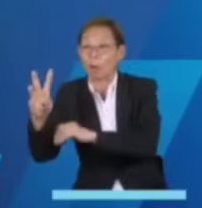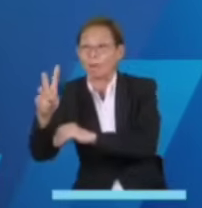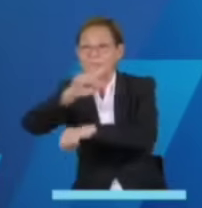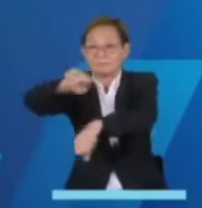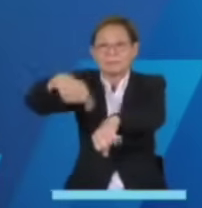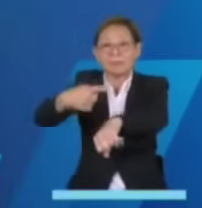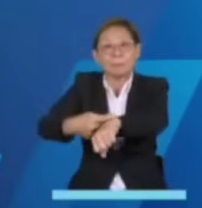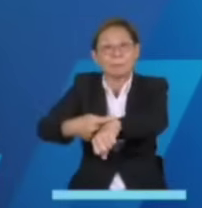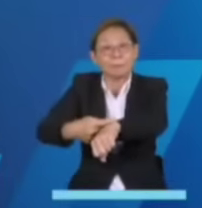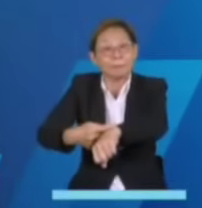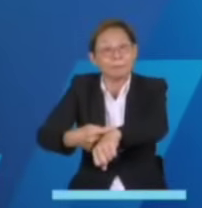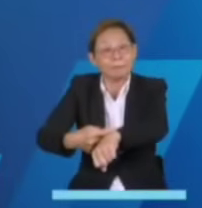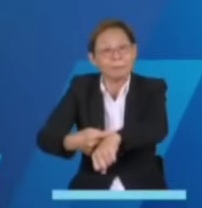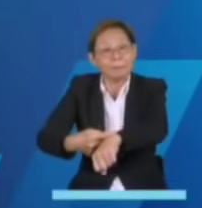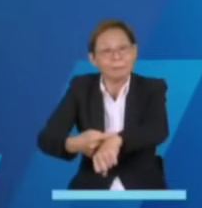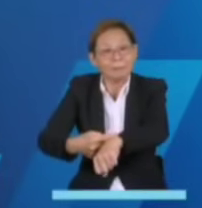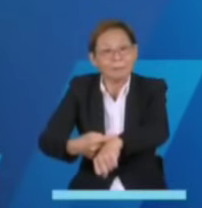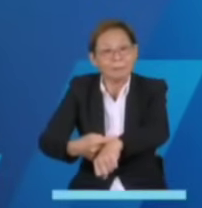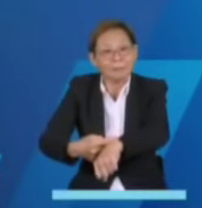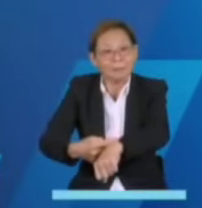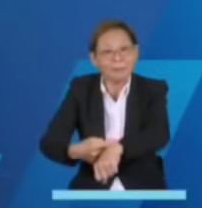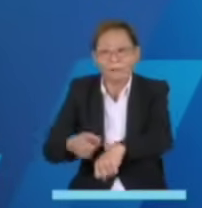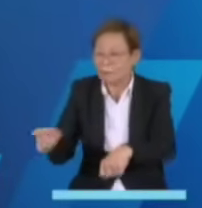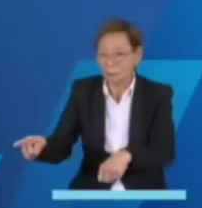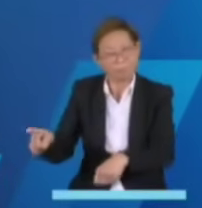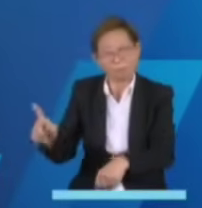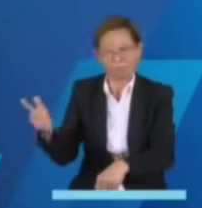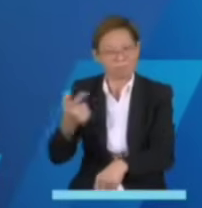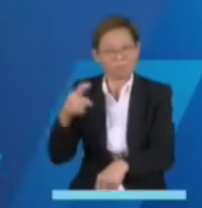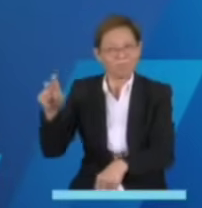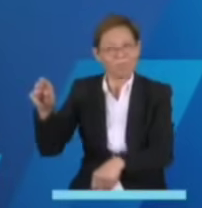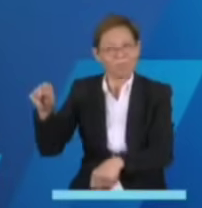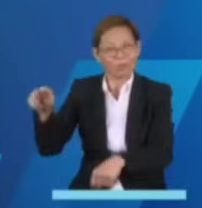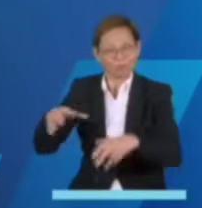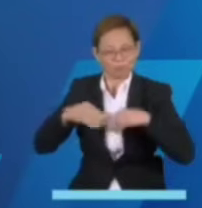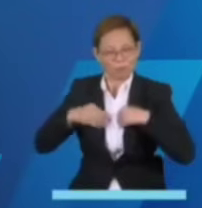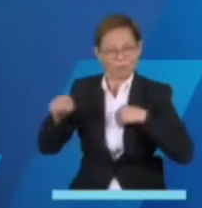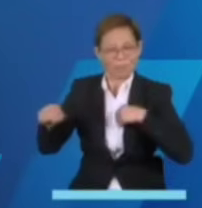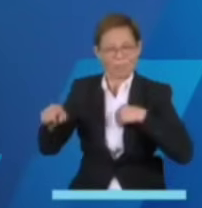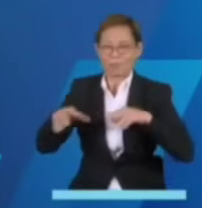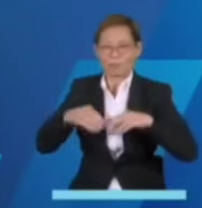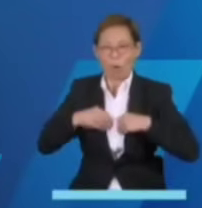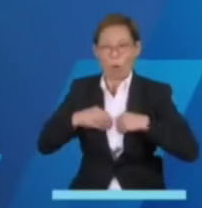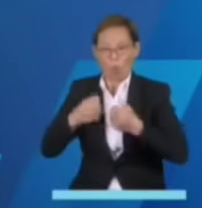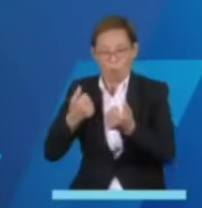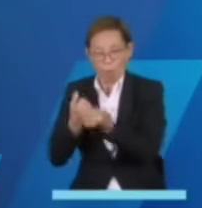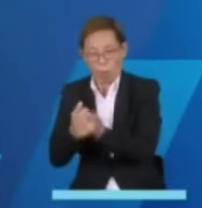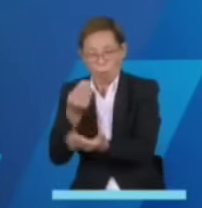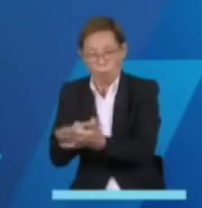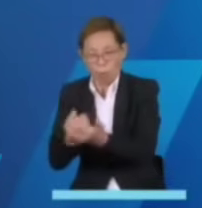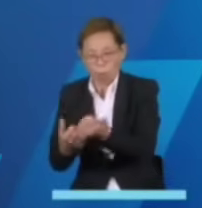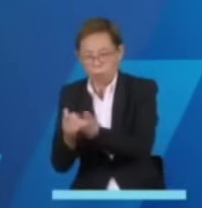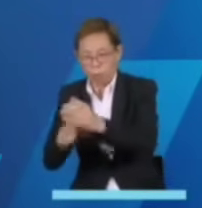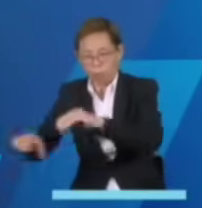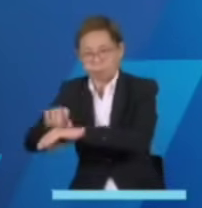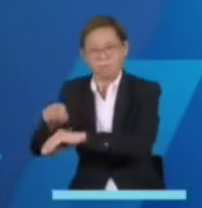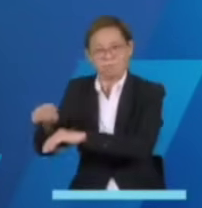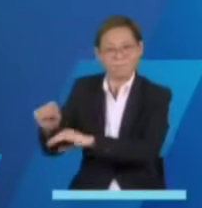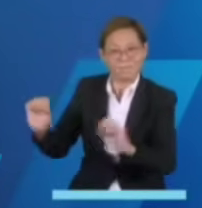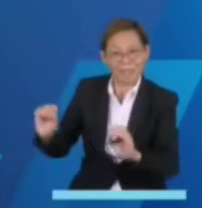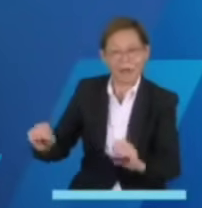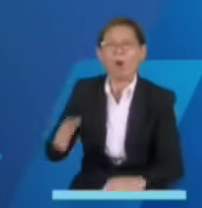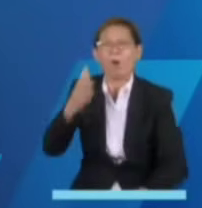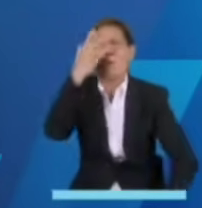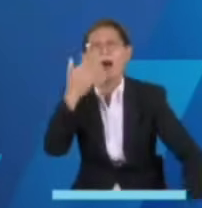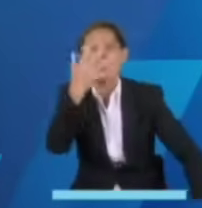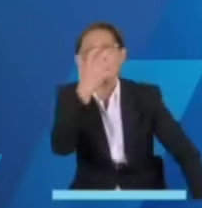kilowatt jam. Mereka tidak menerima subsidi. Jadi yang nak hiruk pikuk marah ni sebab apa? Apakah